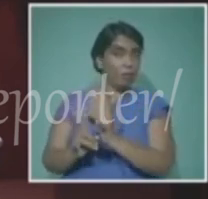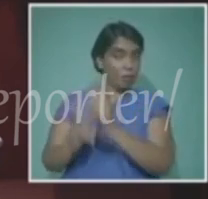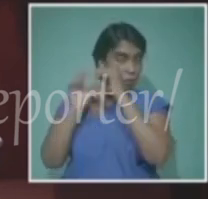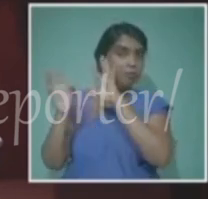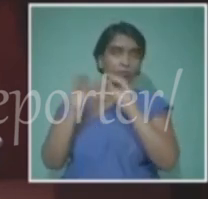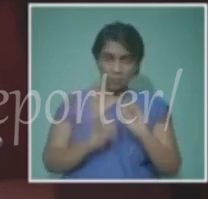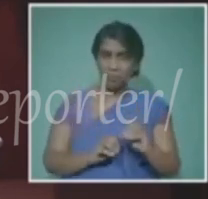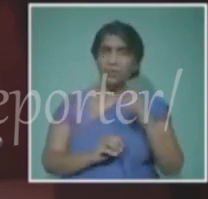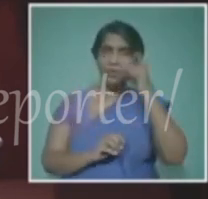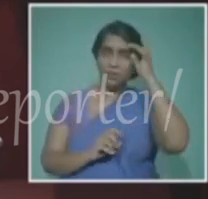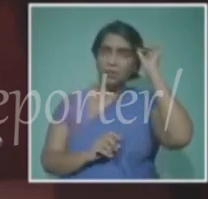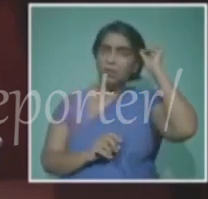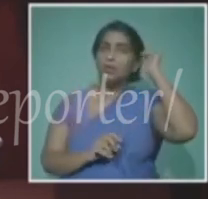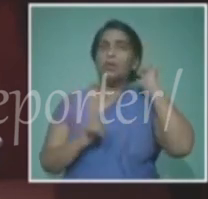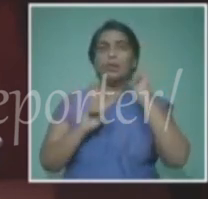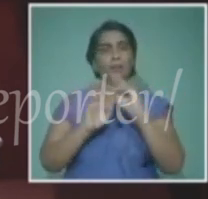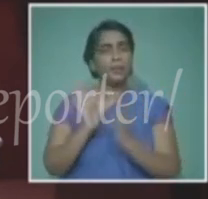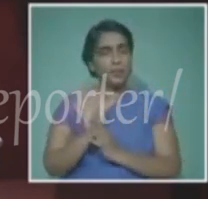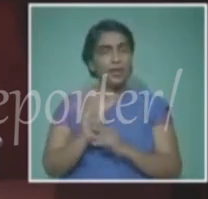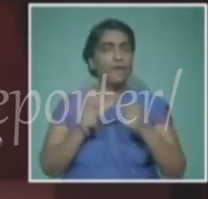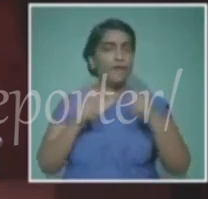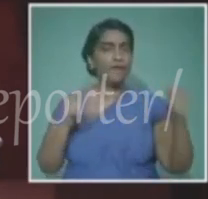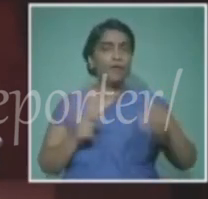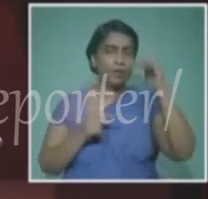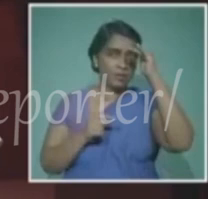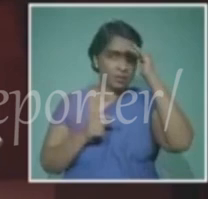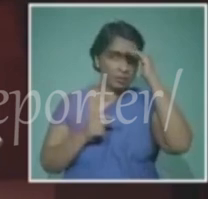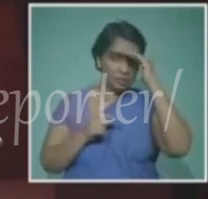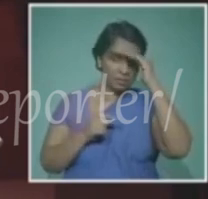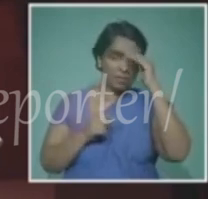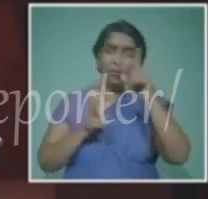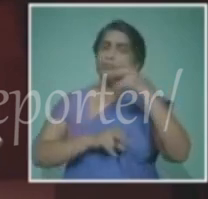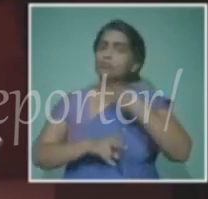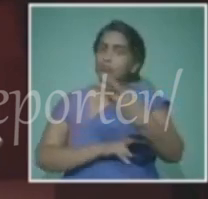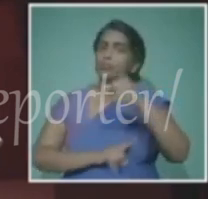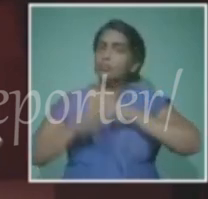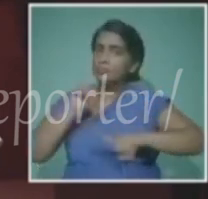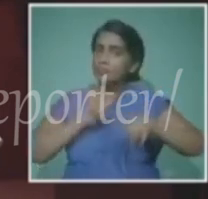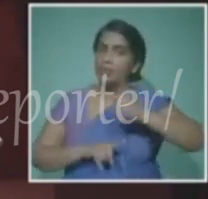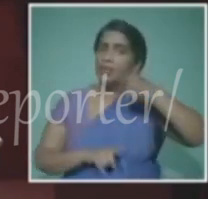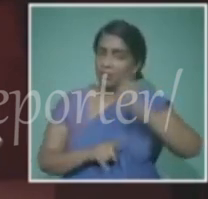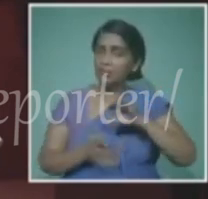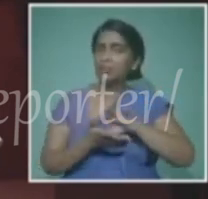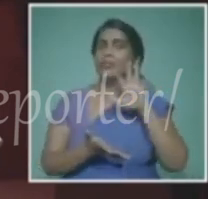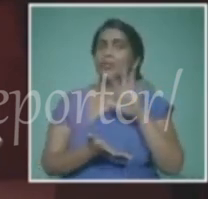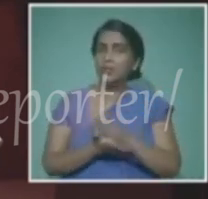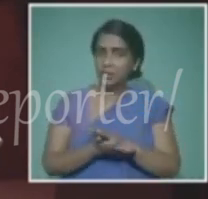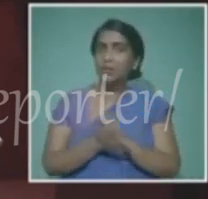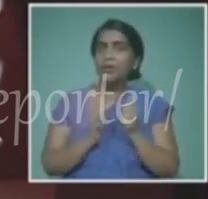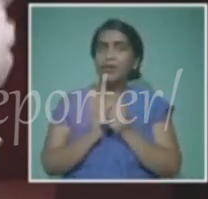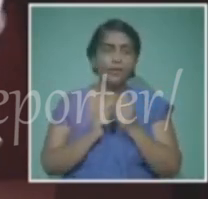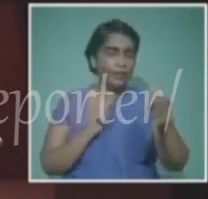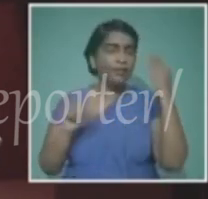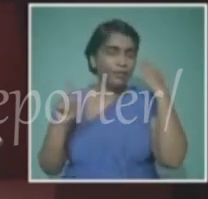නම් අගමැතිවරයාට විපක්ෂ නායකවරයාට සම්මුතියෙන් සාකච්ඡාවෙන් එකඟතාවෙන් ඒ පත් කිරීම